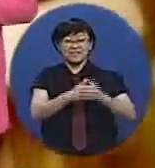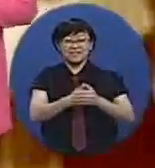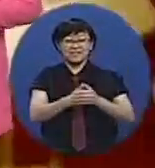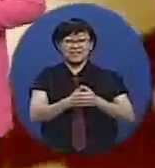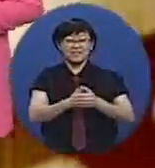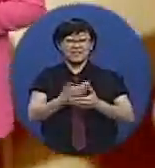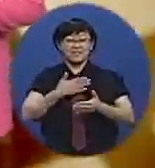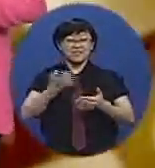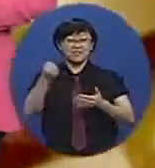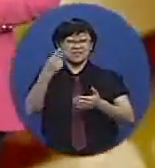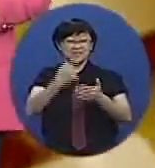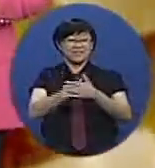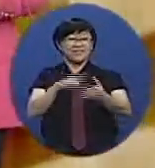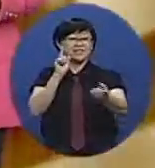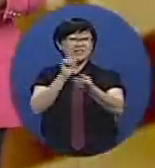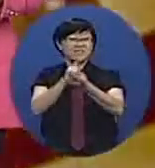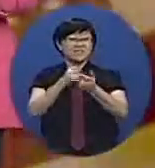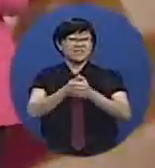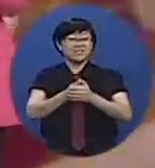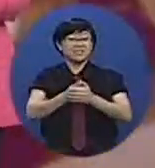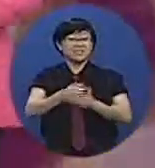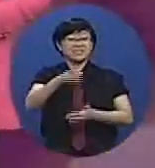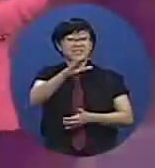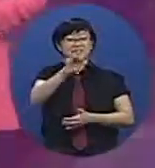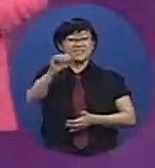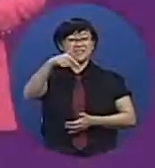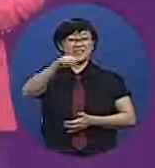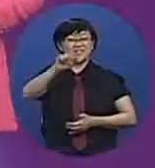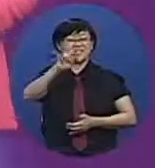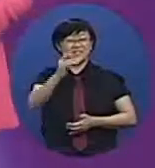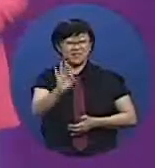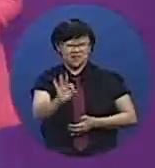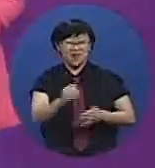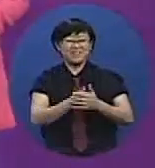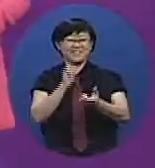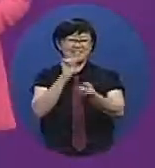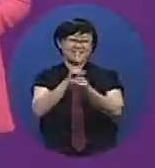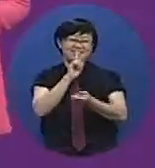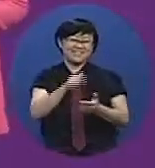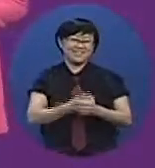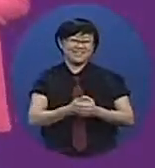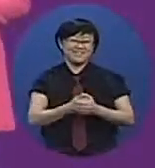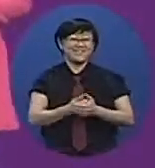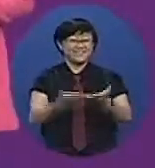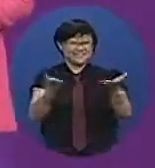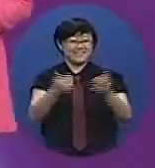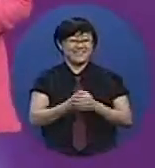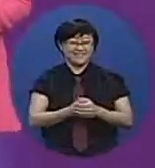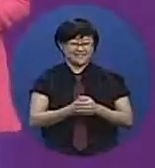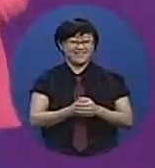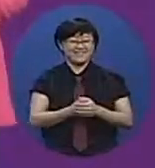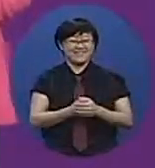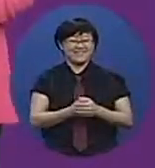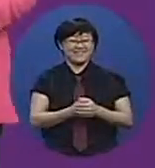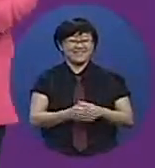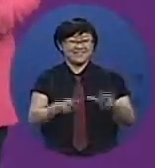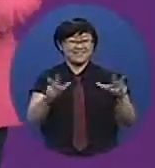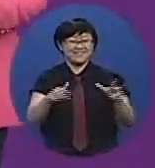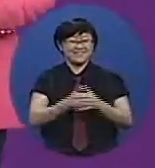제 파트너가 땅딸이 이기동 씨였습니다. 아, 자 이제 또 그 정도까지 하고 네. 이제 대구